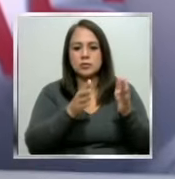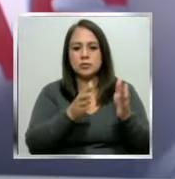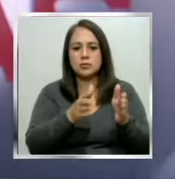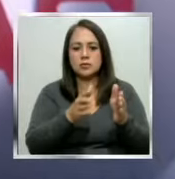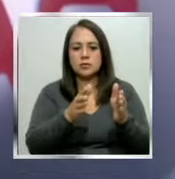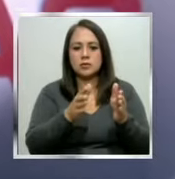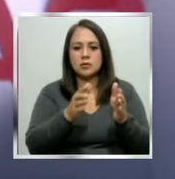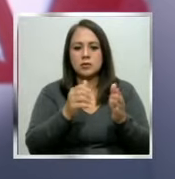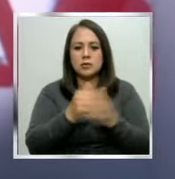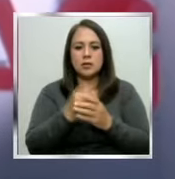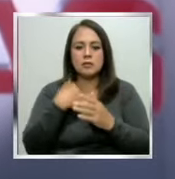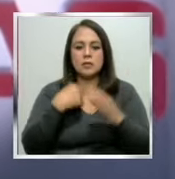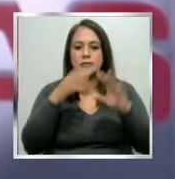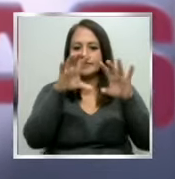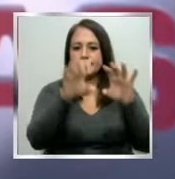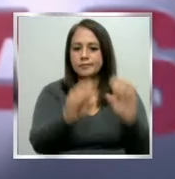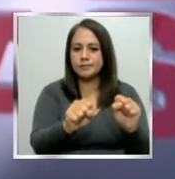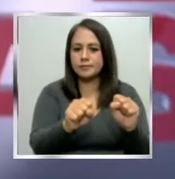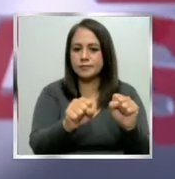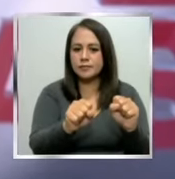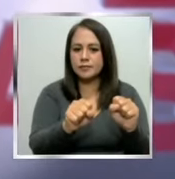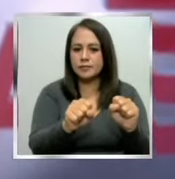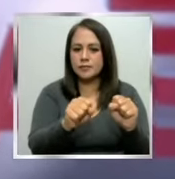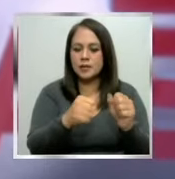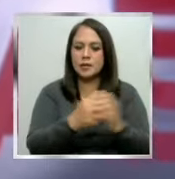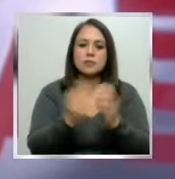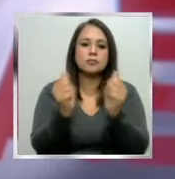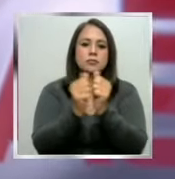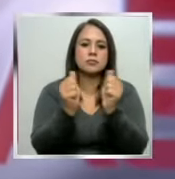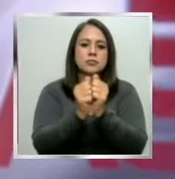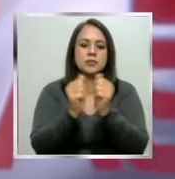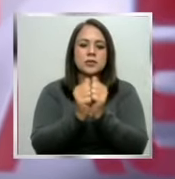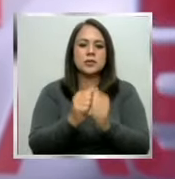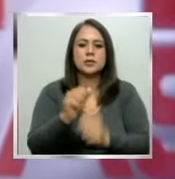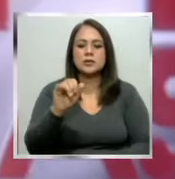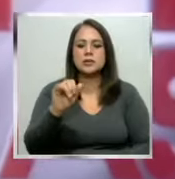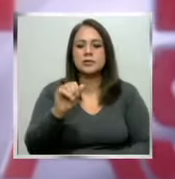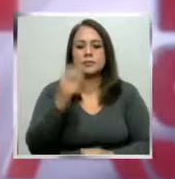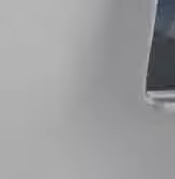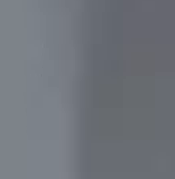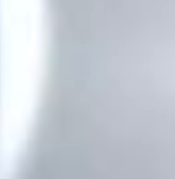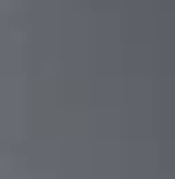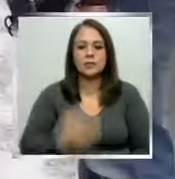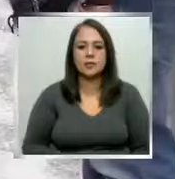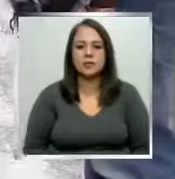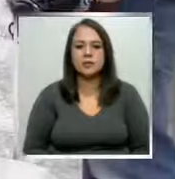siya. Narito po ang sanib puwersang pagtutok ni na Ian Cruz at Jonathan Andal.